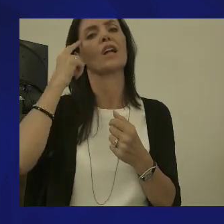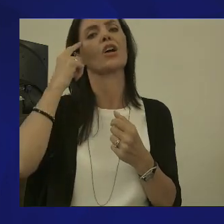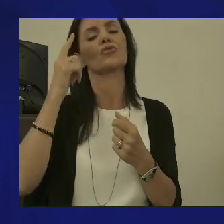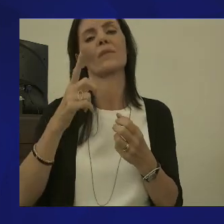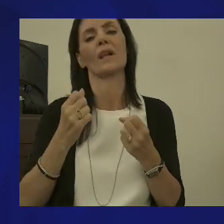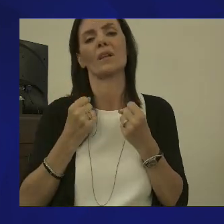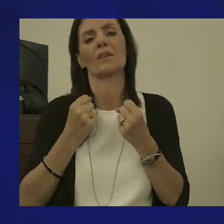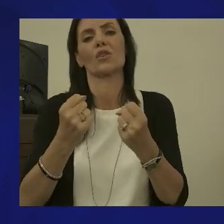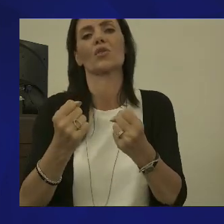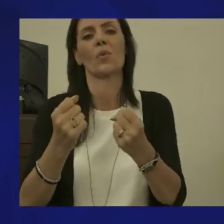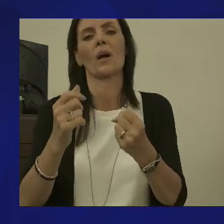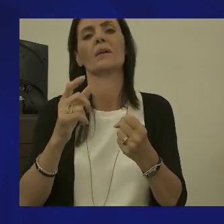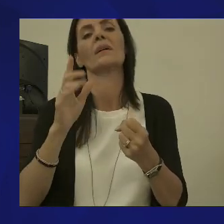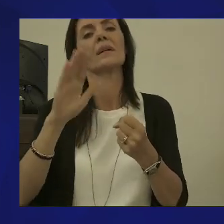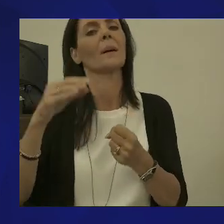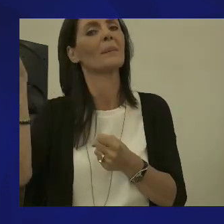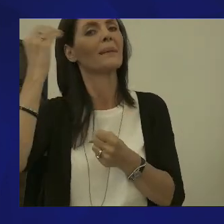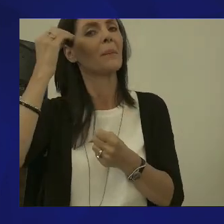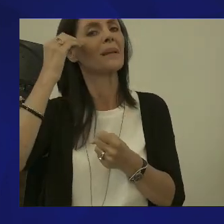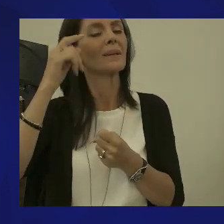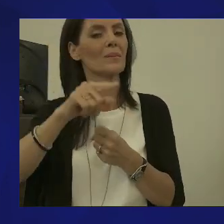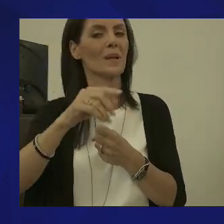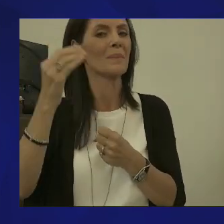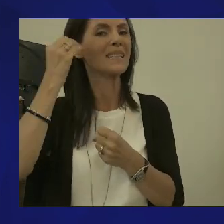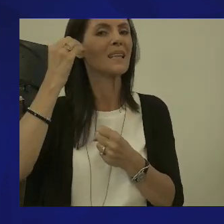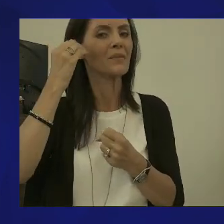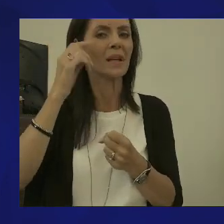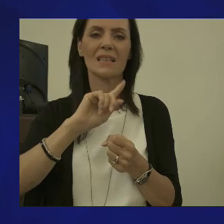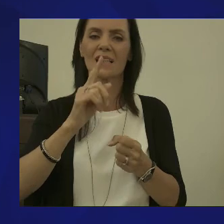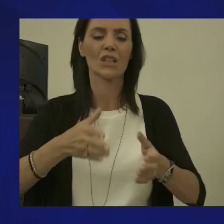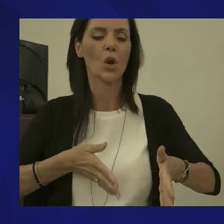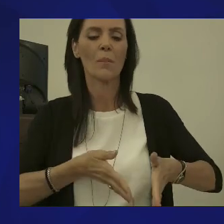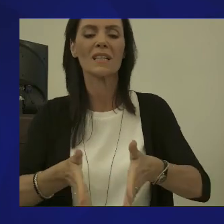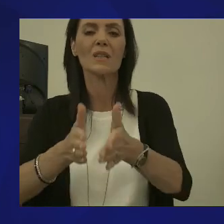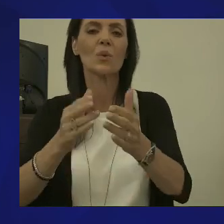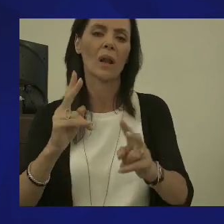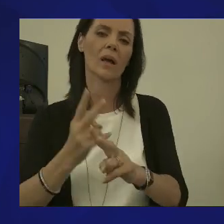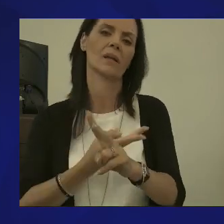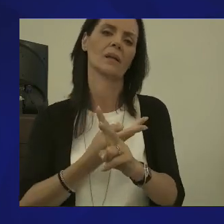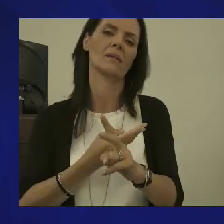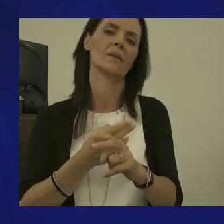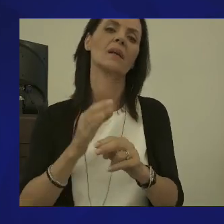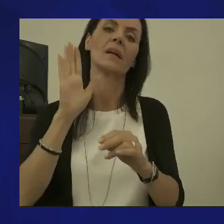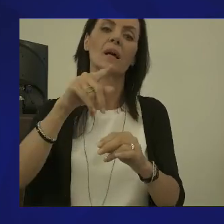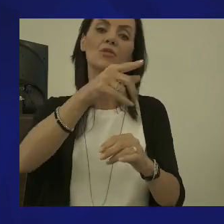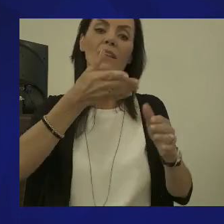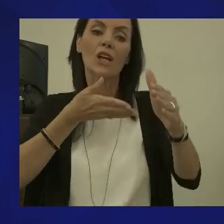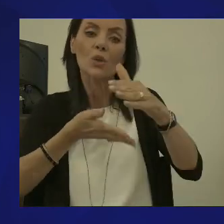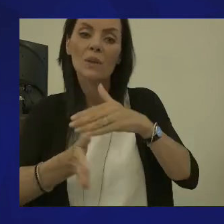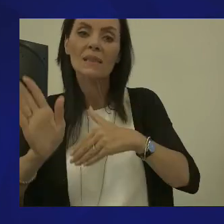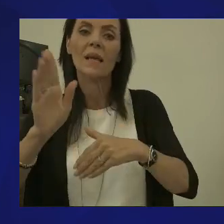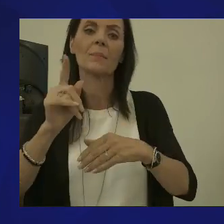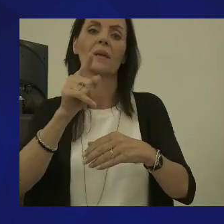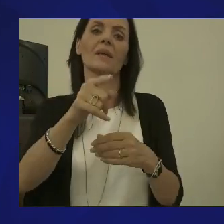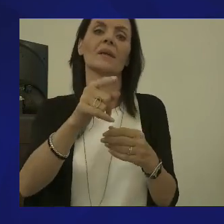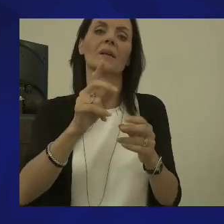של תלמידים לבית הספר. זה לא מסלול רגיל. אדם יוצא מחנייה ויש מדרכה, הוא... אנחנו יודעים